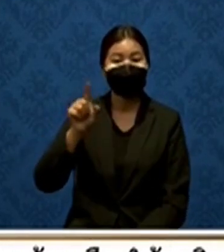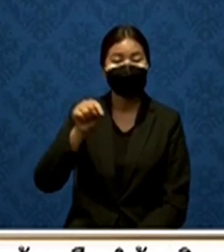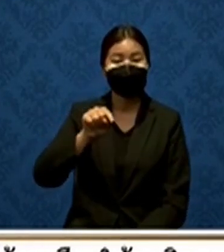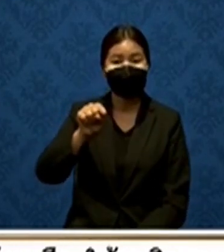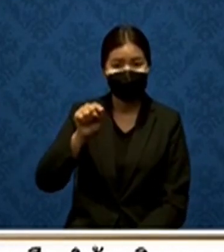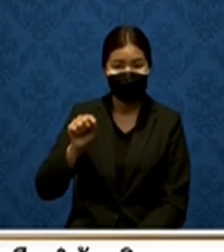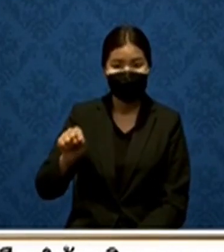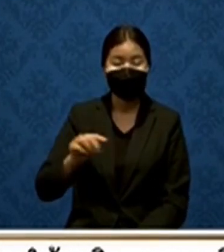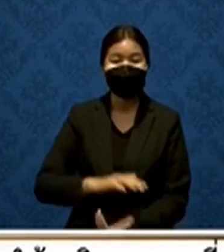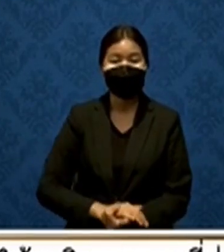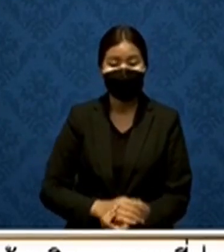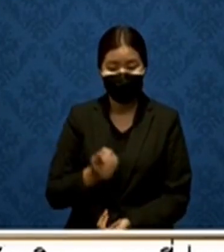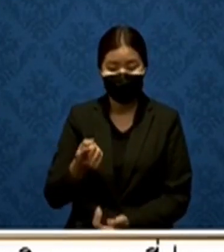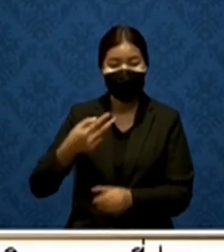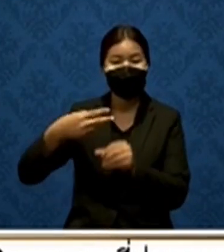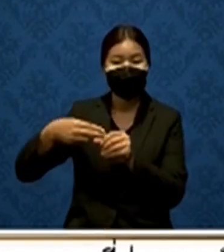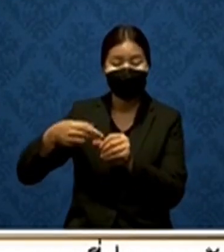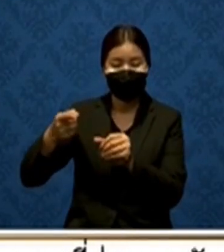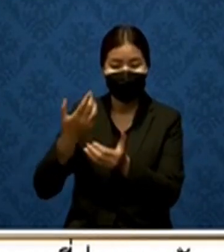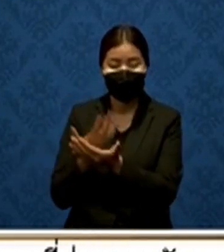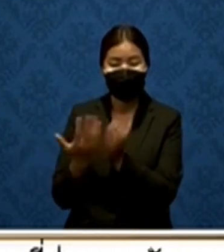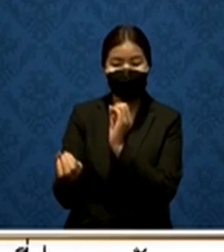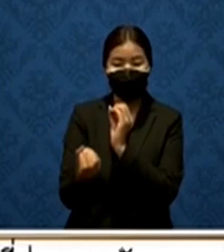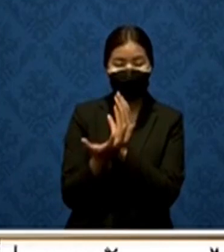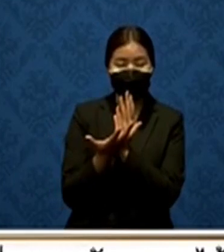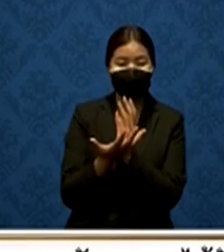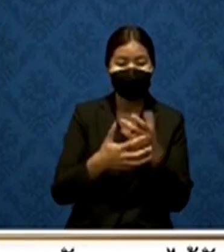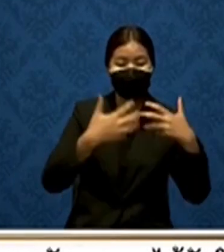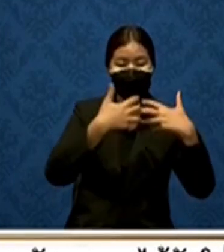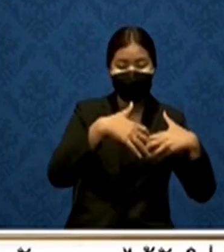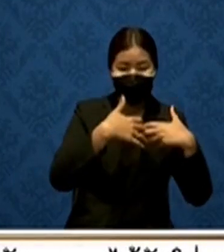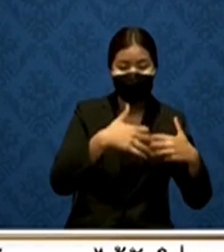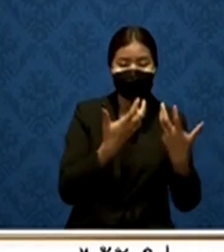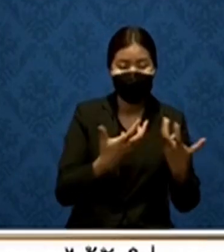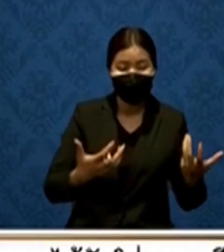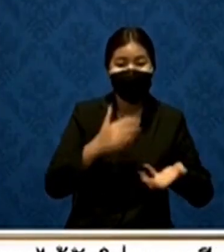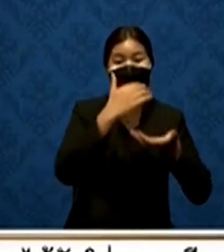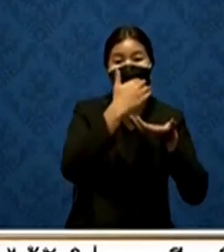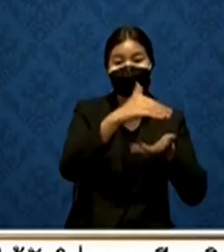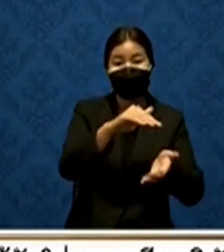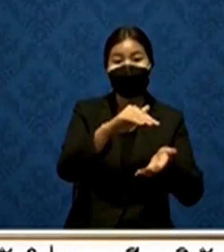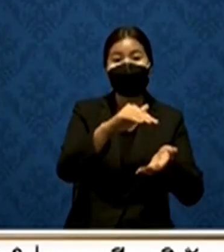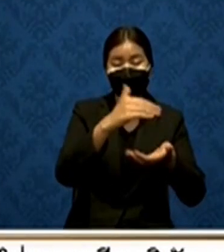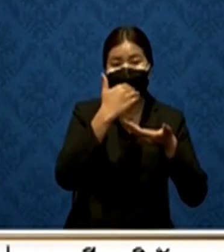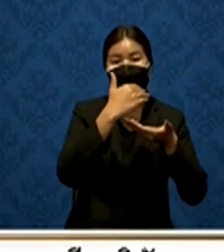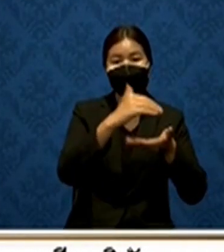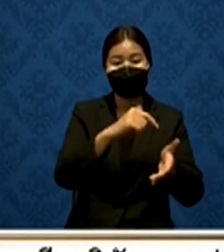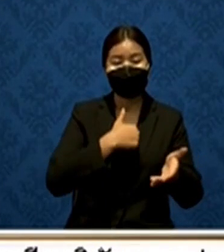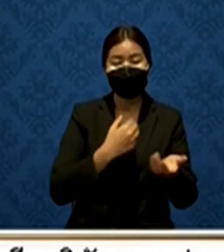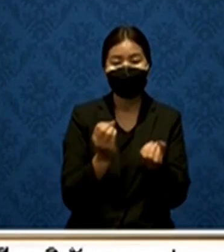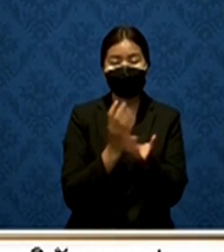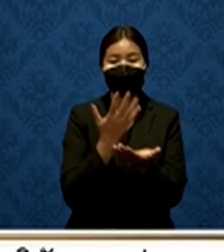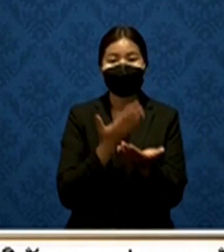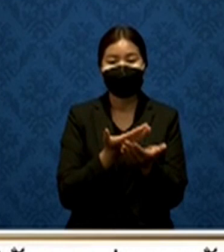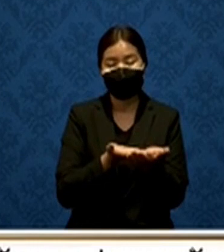ทั้งหมดนี้จึงส่งผลต่อต้นทุนการผลิต Hookและการขนส่งสินค้าที่ทำให้ราคาสินค้า